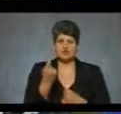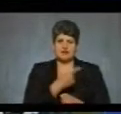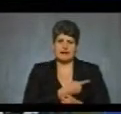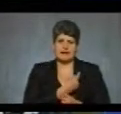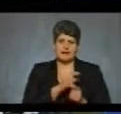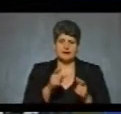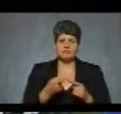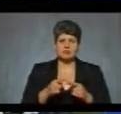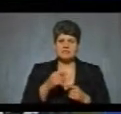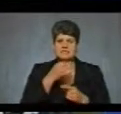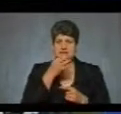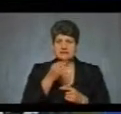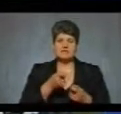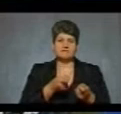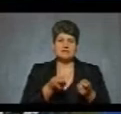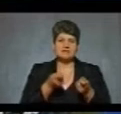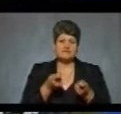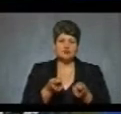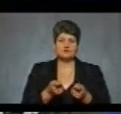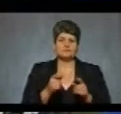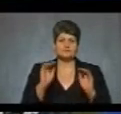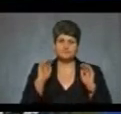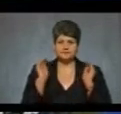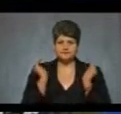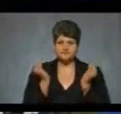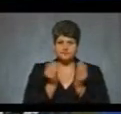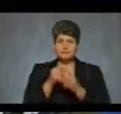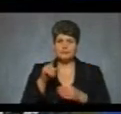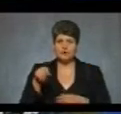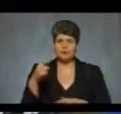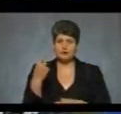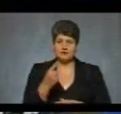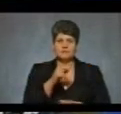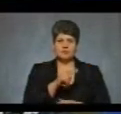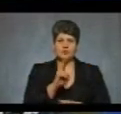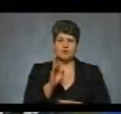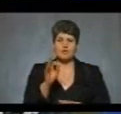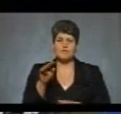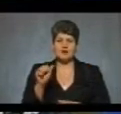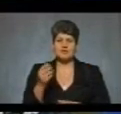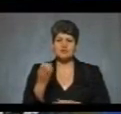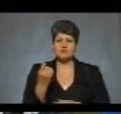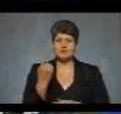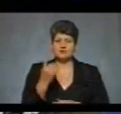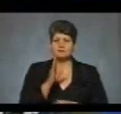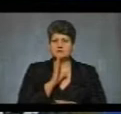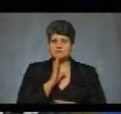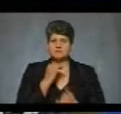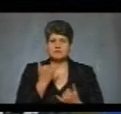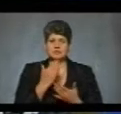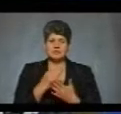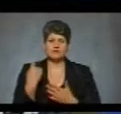сьогодні повідомив завідувач відділу інтенсивної терапії міської лікарні номер 1 Петро Комар. Ще одна дівчина наразі перебуває в